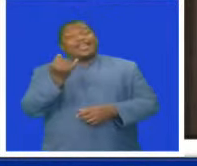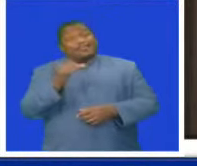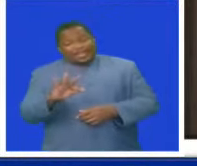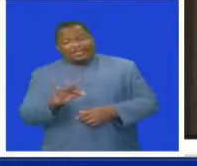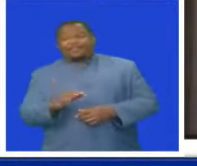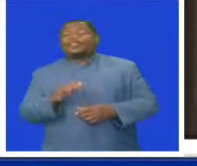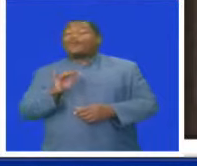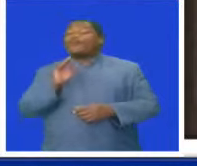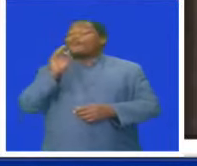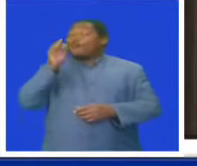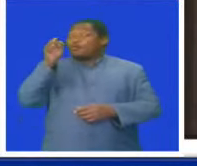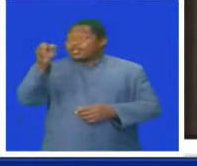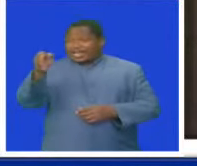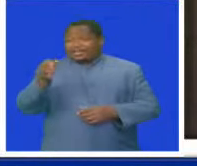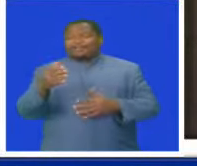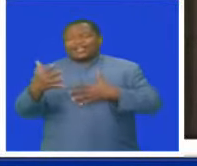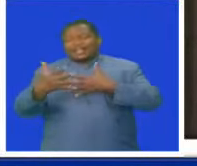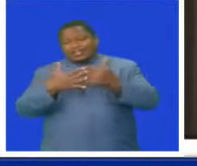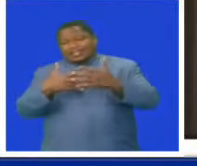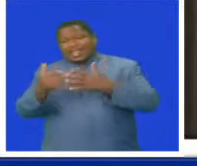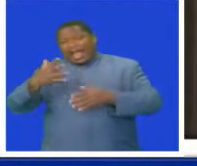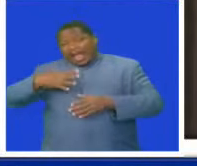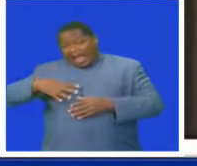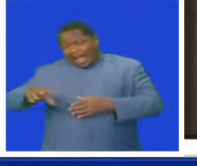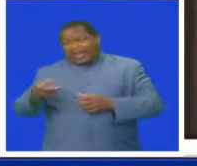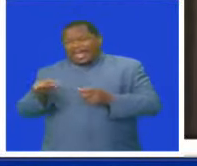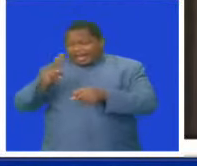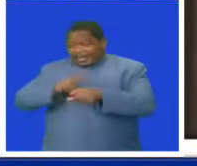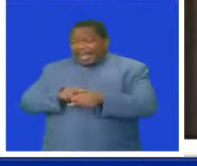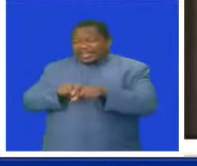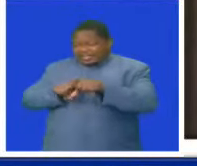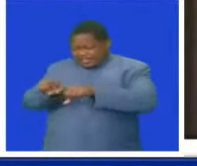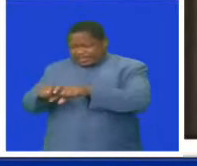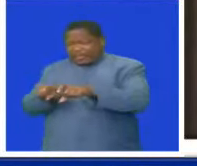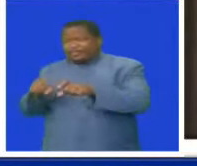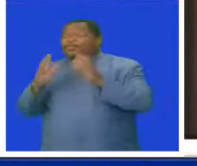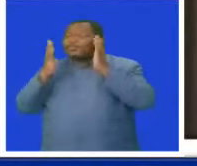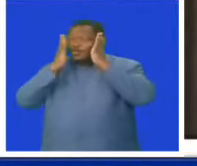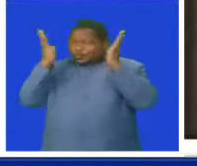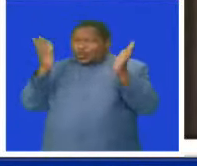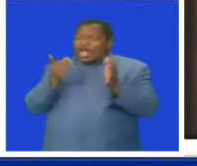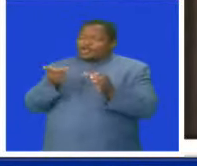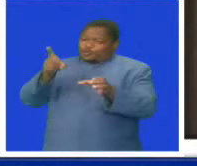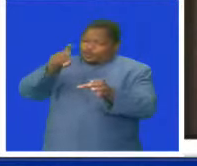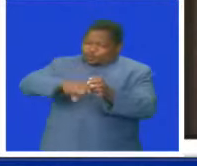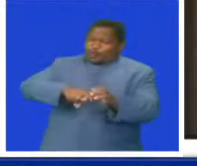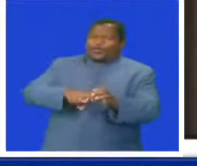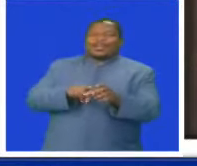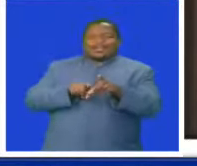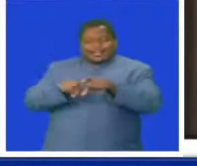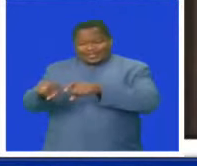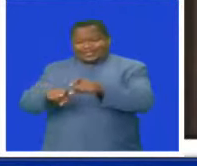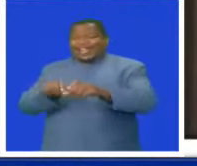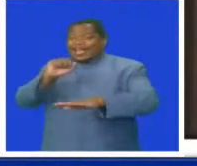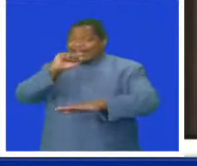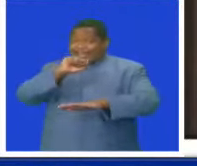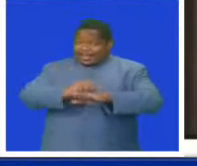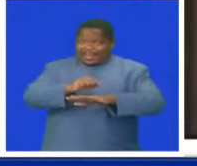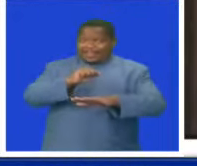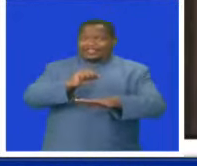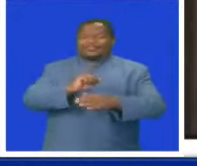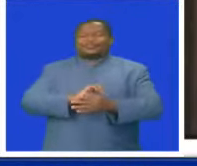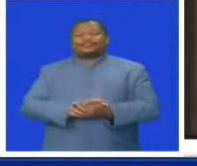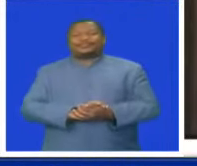lesi-advance lesingangena kuyo naye sitawungena kuyo kodwa kwamanje siselayinini le kuthi siyithole i-vaccine naseyi-roller out through